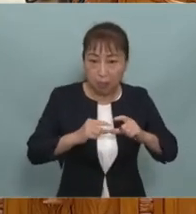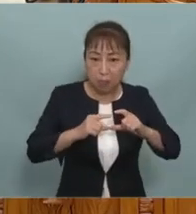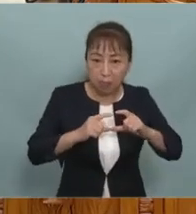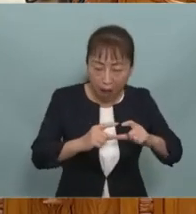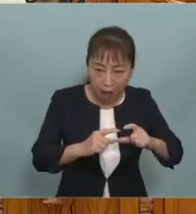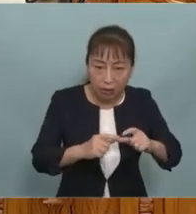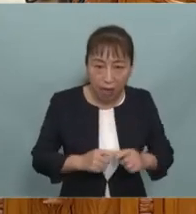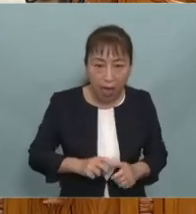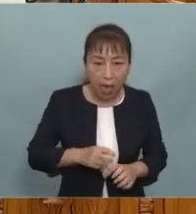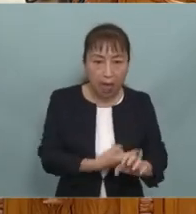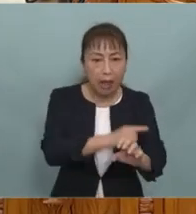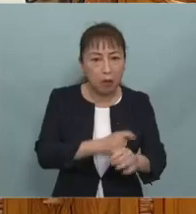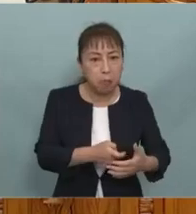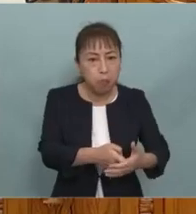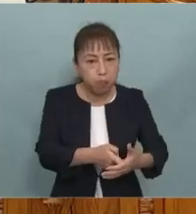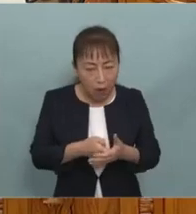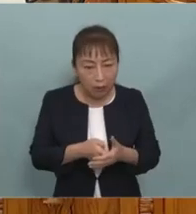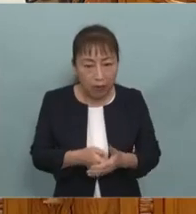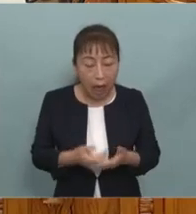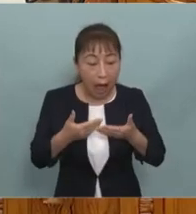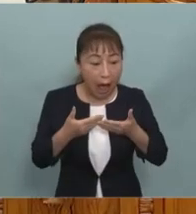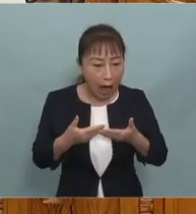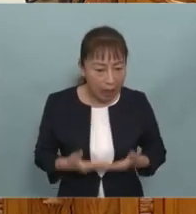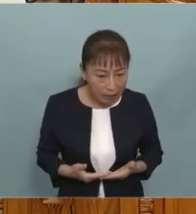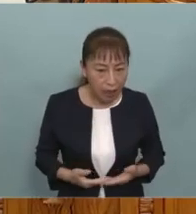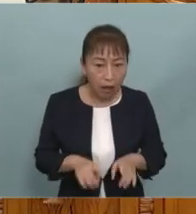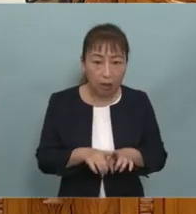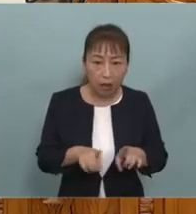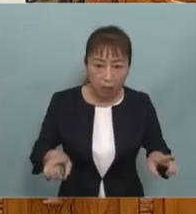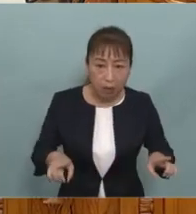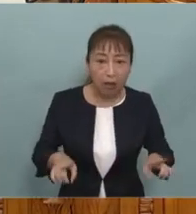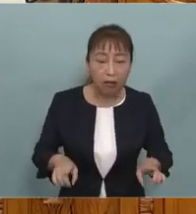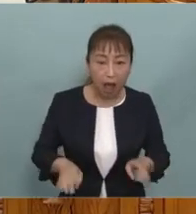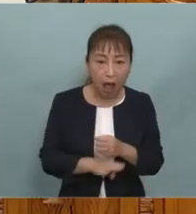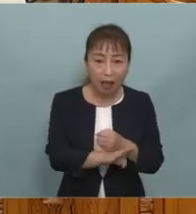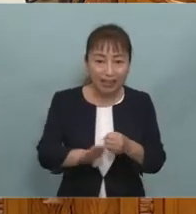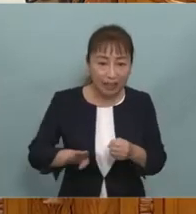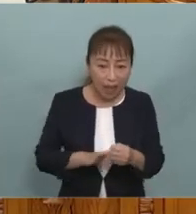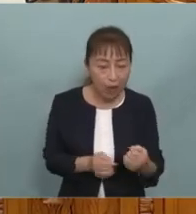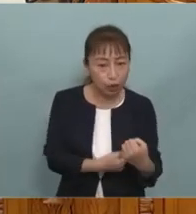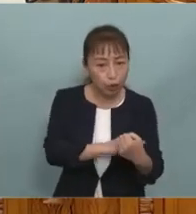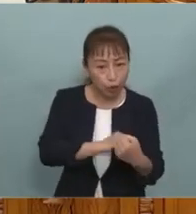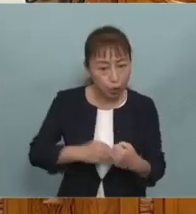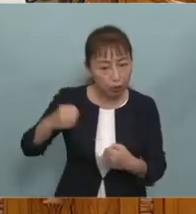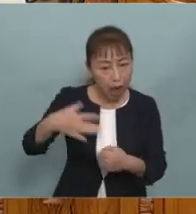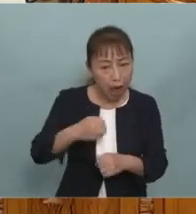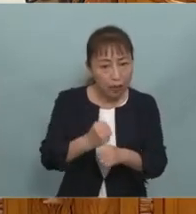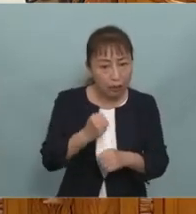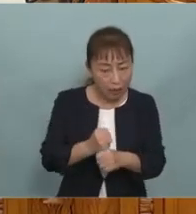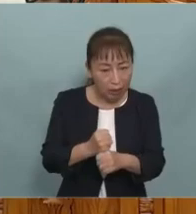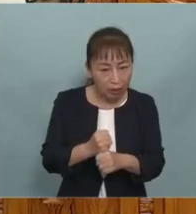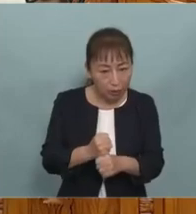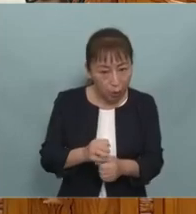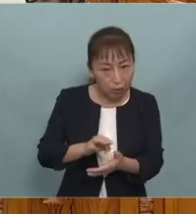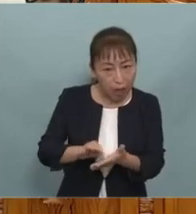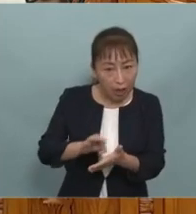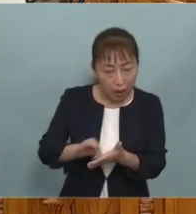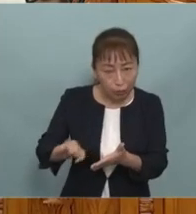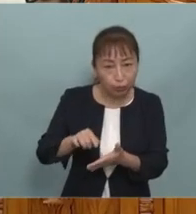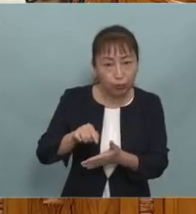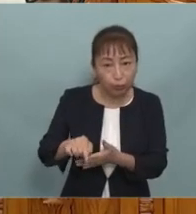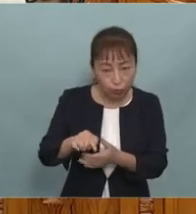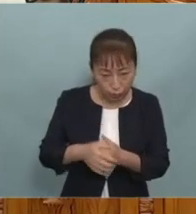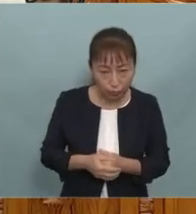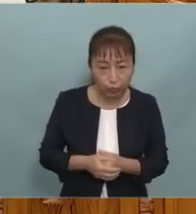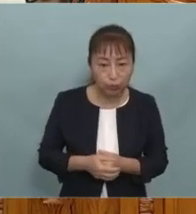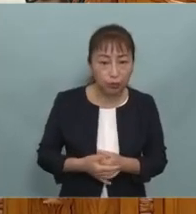し安全を大前提とした原子力発電の活用内源の査と実